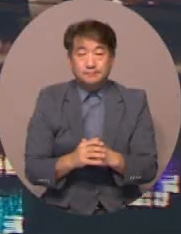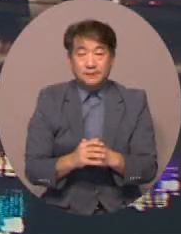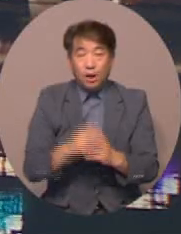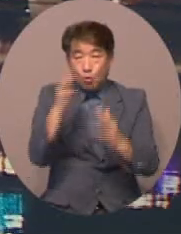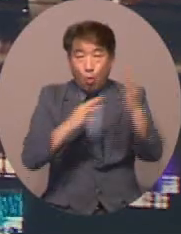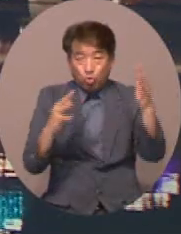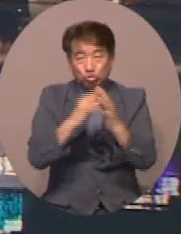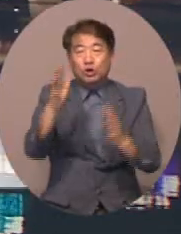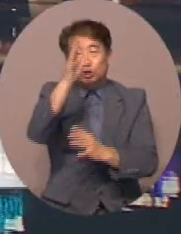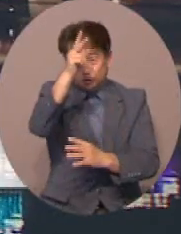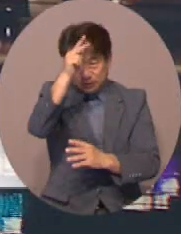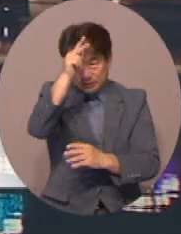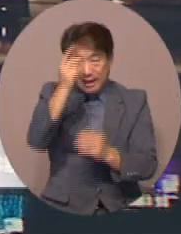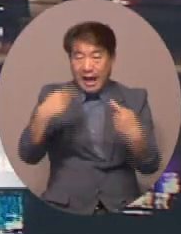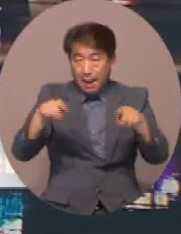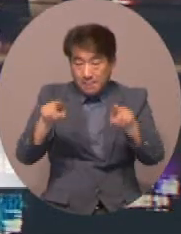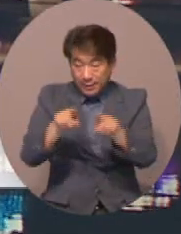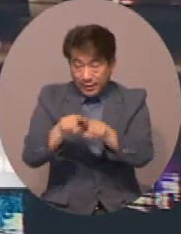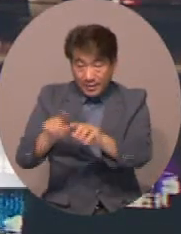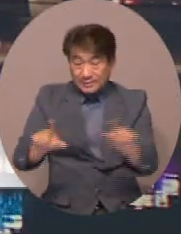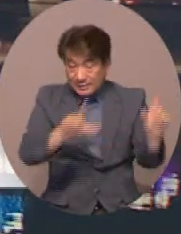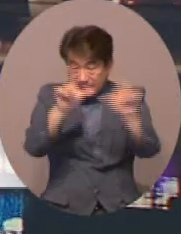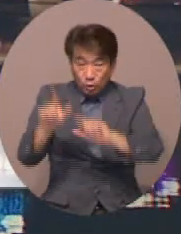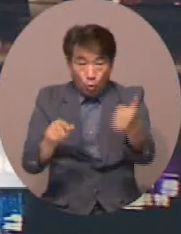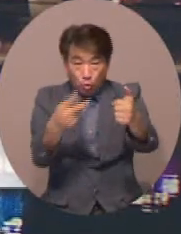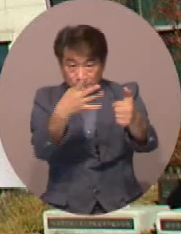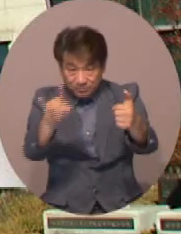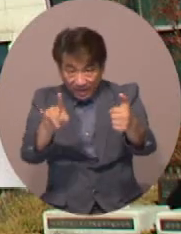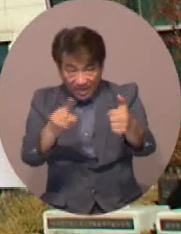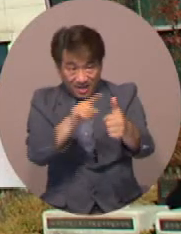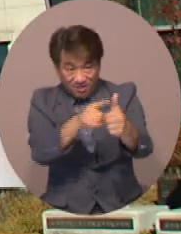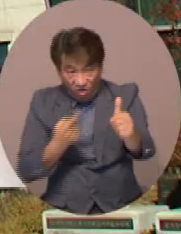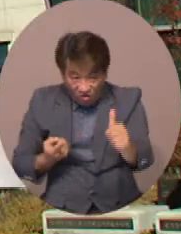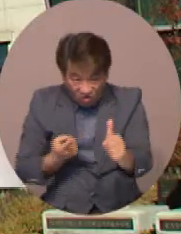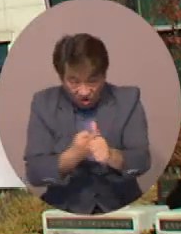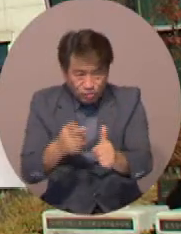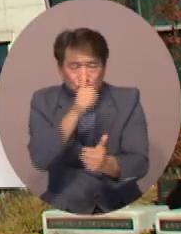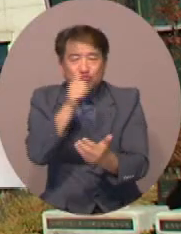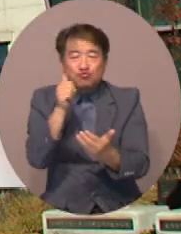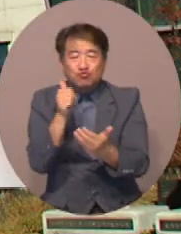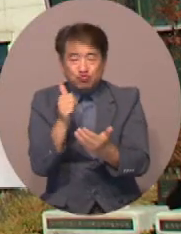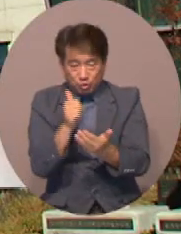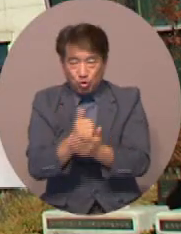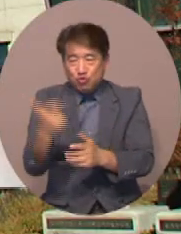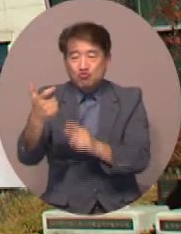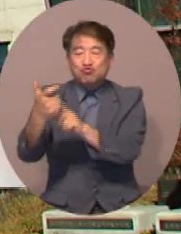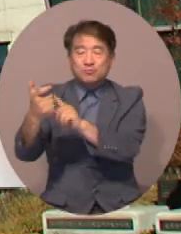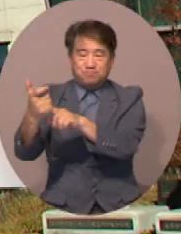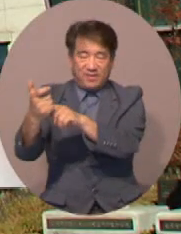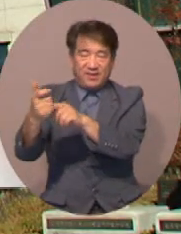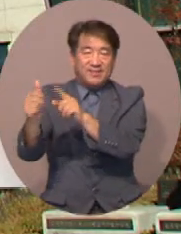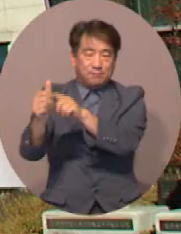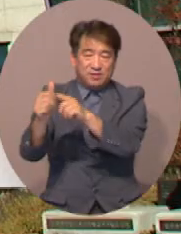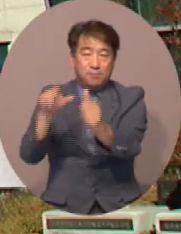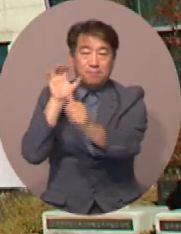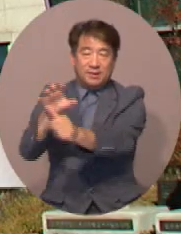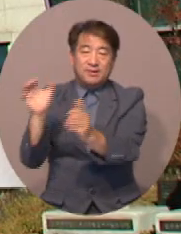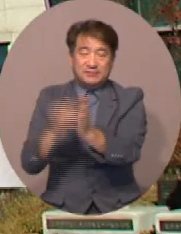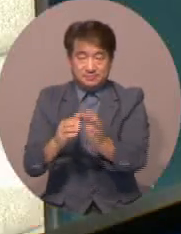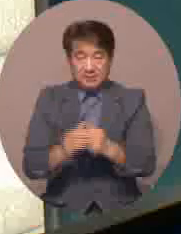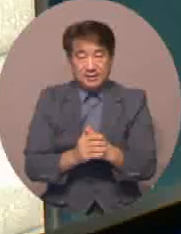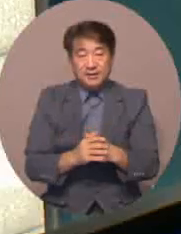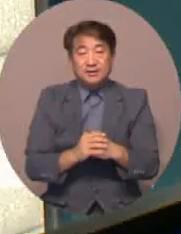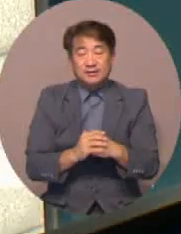공주 경찰서가 함께 사는 50대 남성을 흉기로 찔러 살해하려 한 혐의로 60대 남성을 구속했습니다